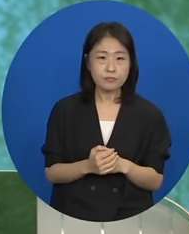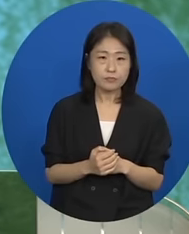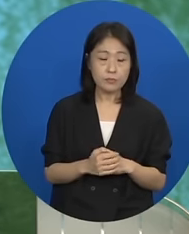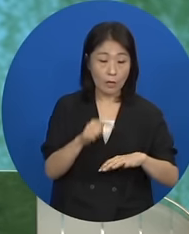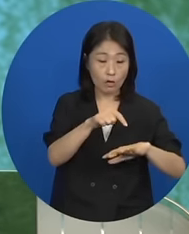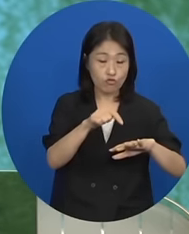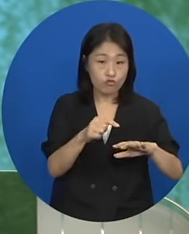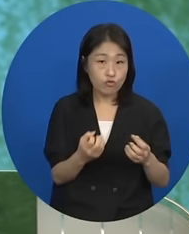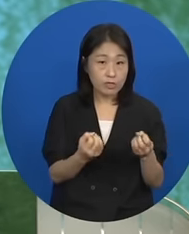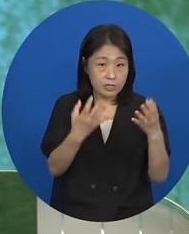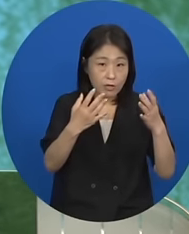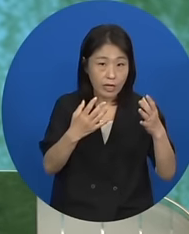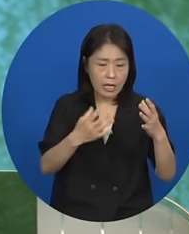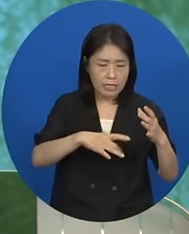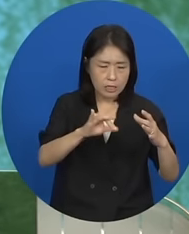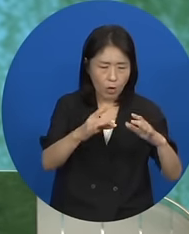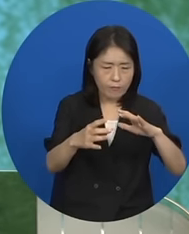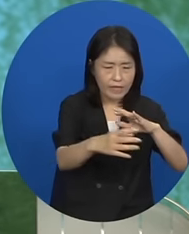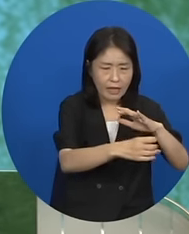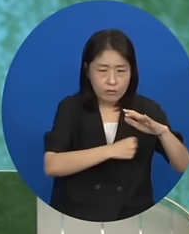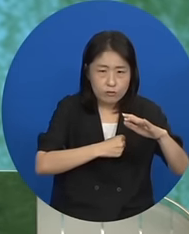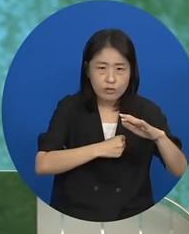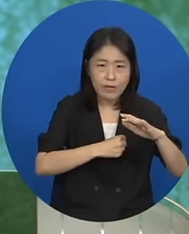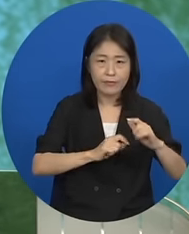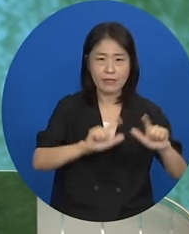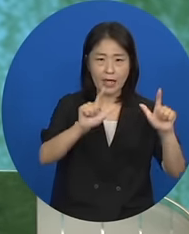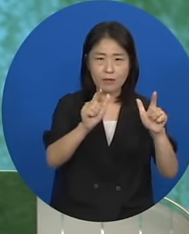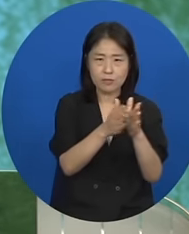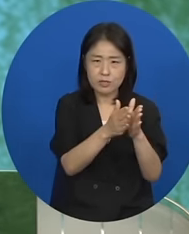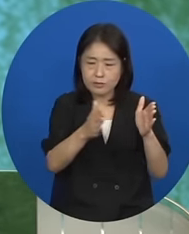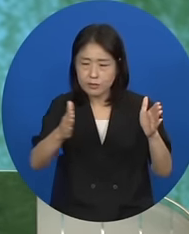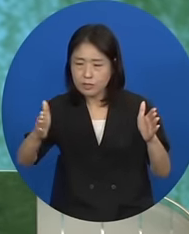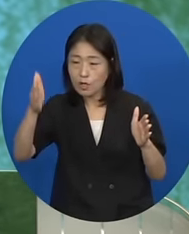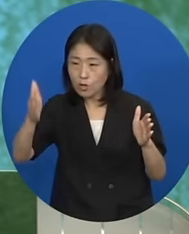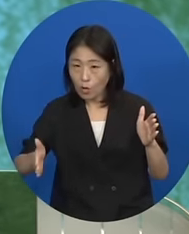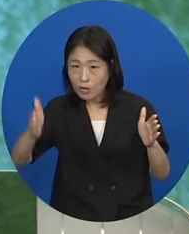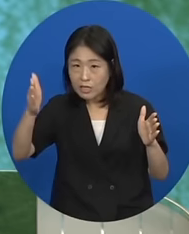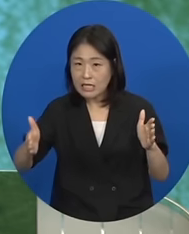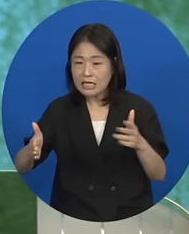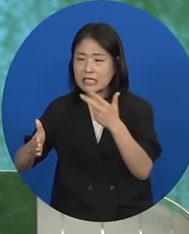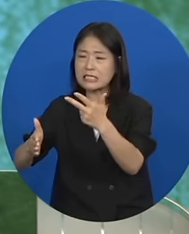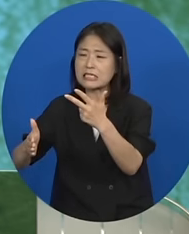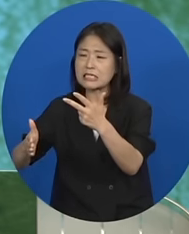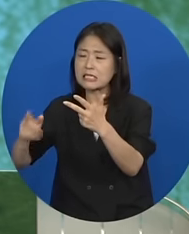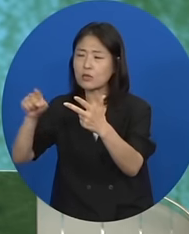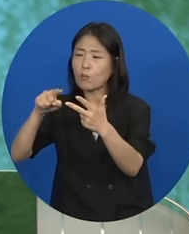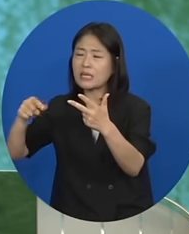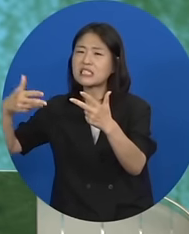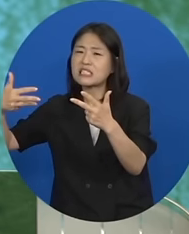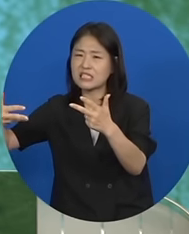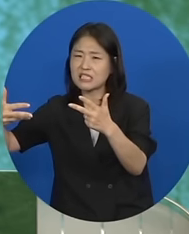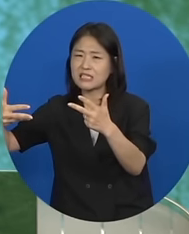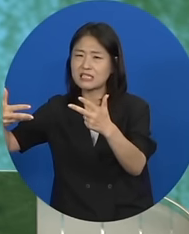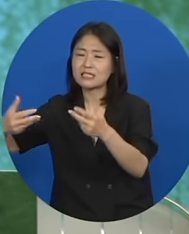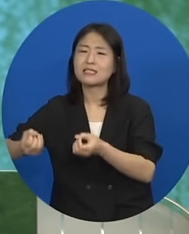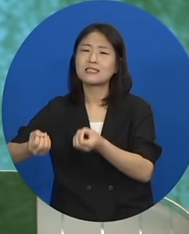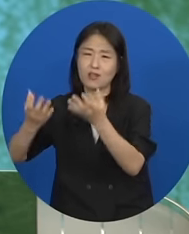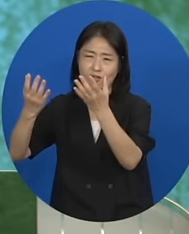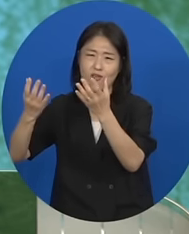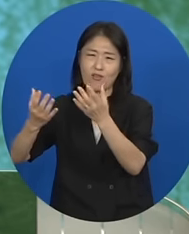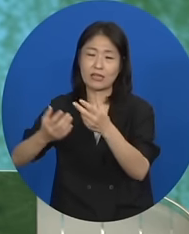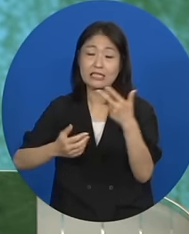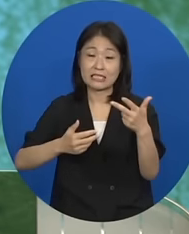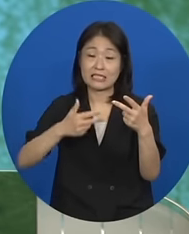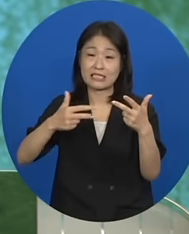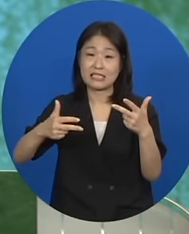이후부터 49일을서 7 7절을 지키라 주 당신들의 하나님께 7 7절을 지키십시오 그래서 이것을